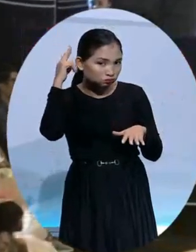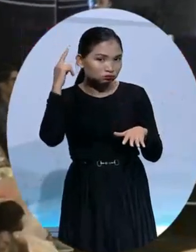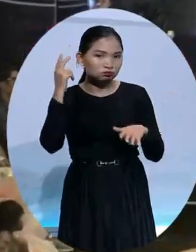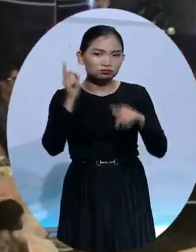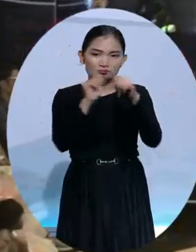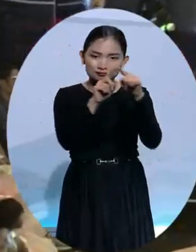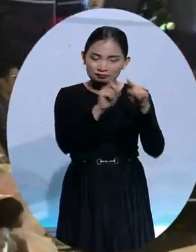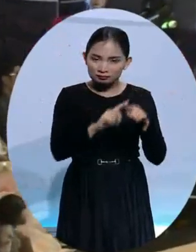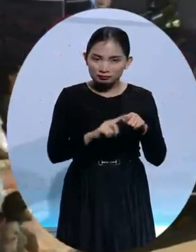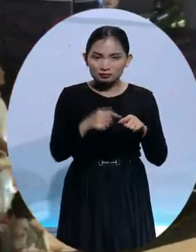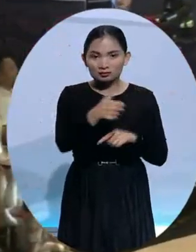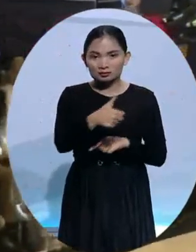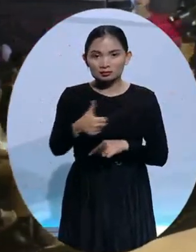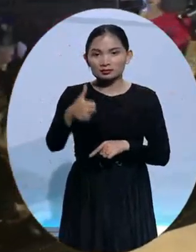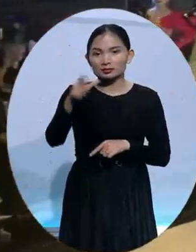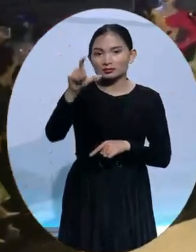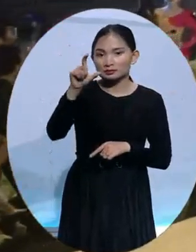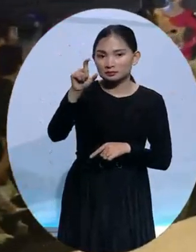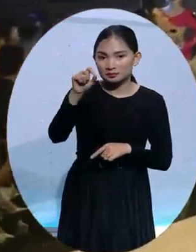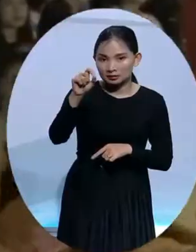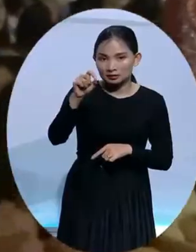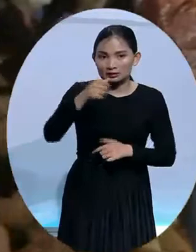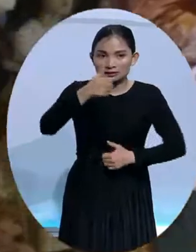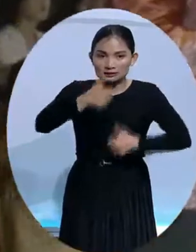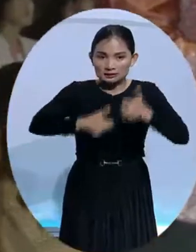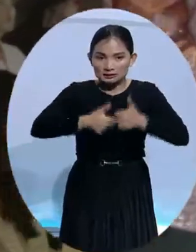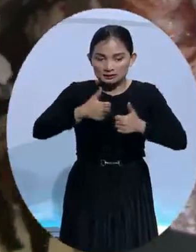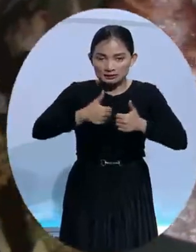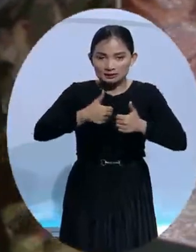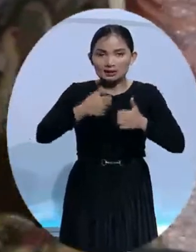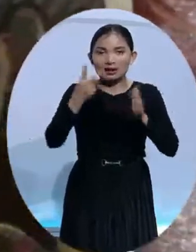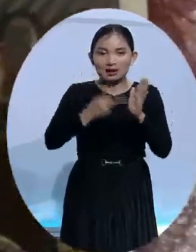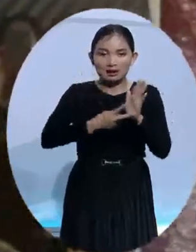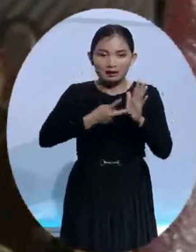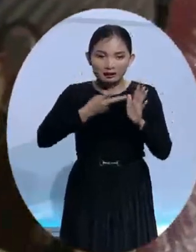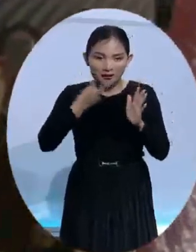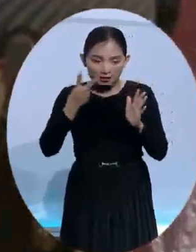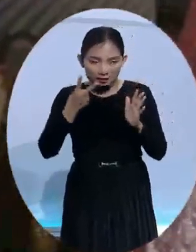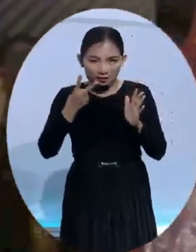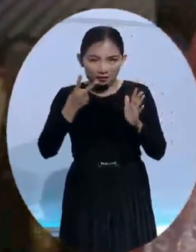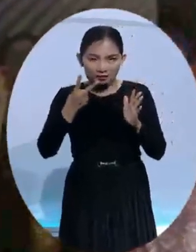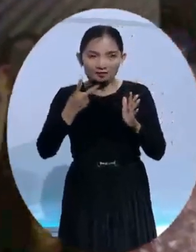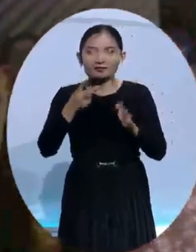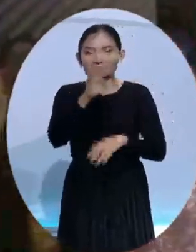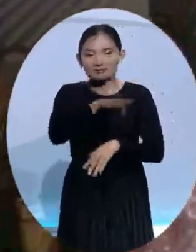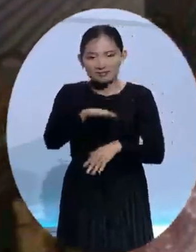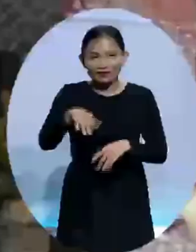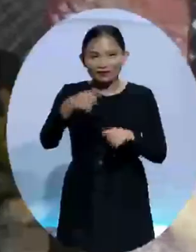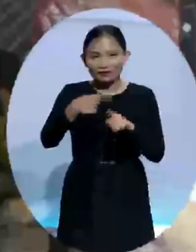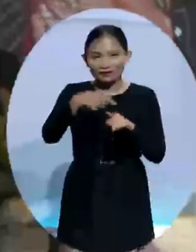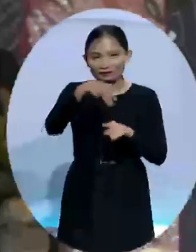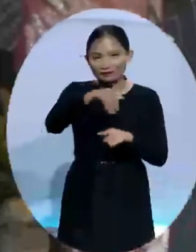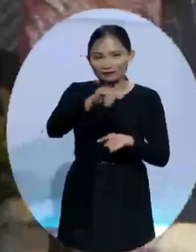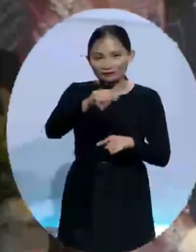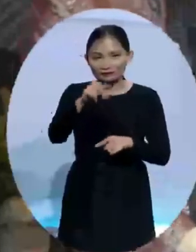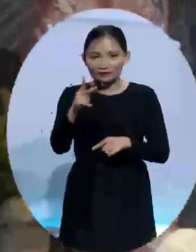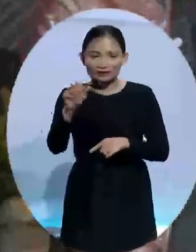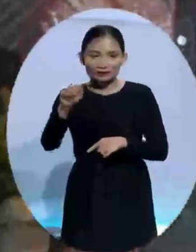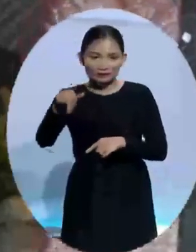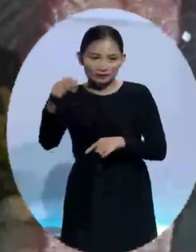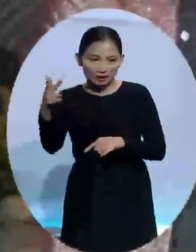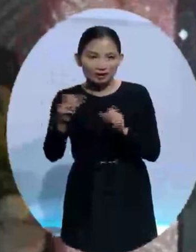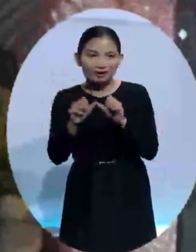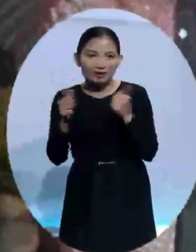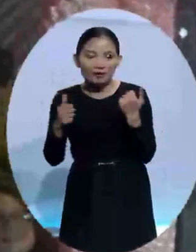trải qua 2 phần thi là trình diễn trang phục và ứng xử. Khép lại đêm chung kết, thí sinh Đặng Minh Anh đến từ trường trung học cơ sở Marie Curie Hà